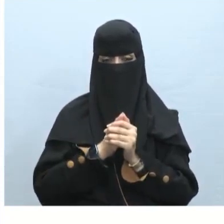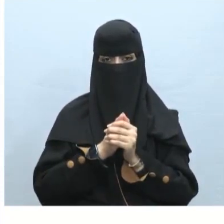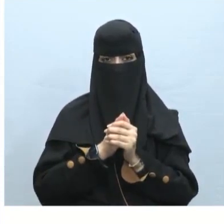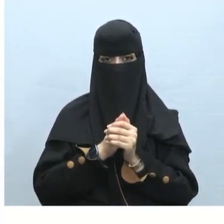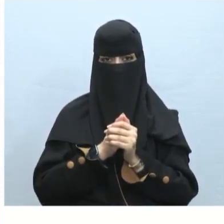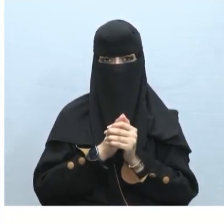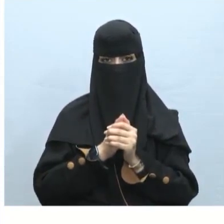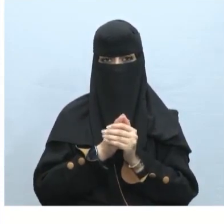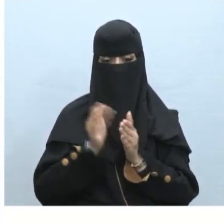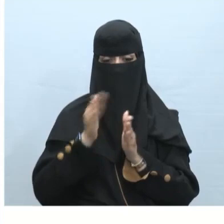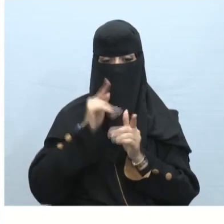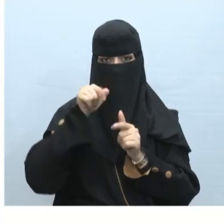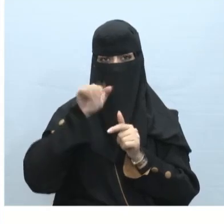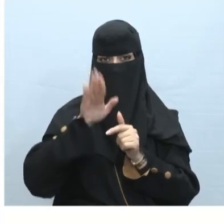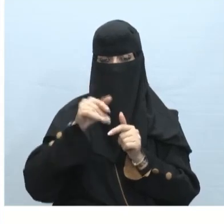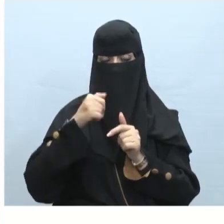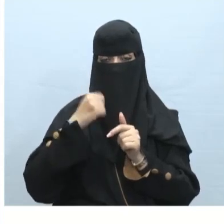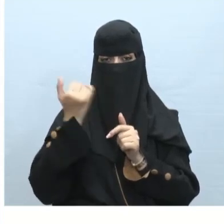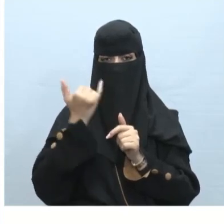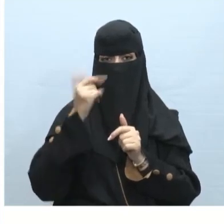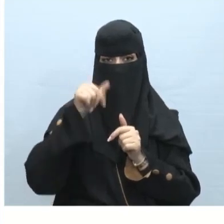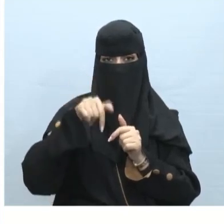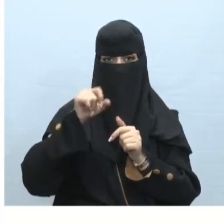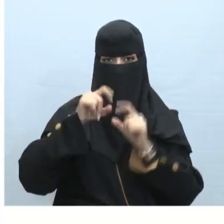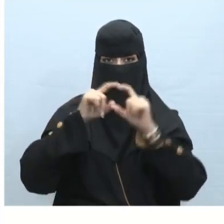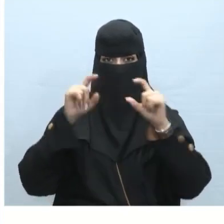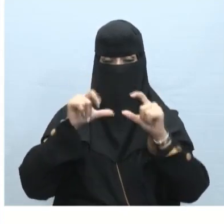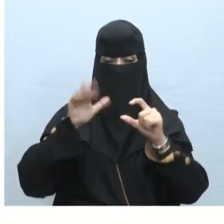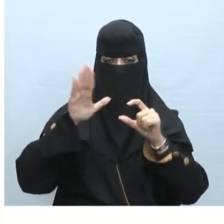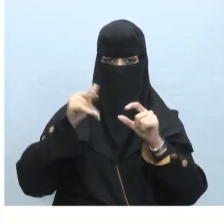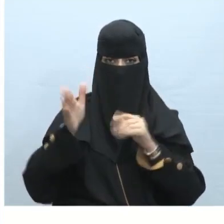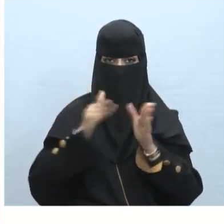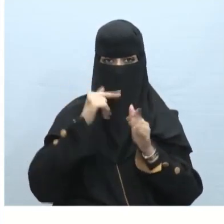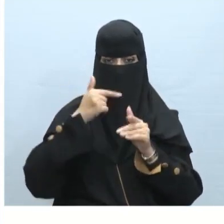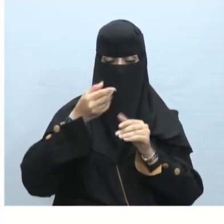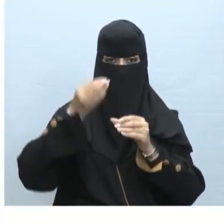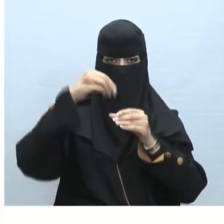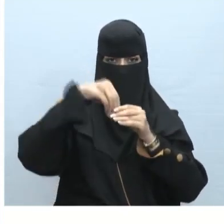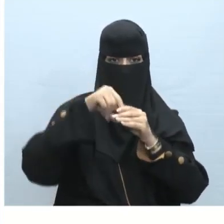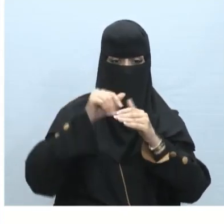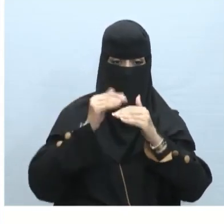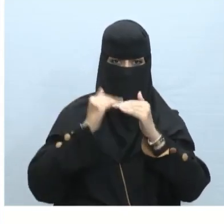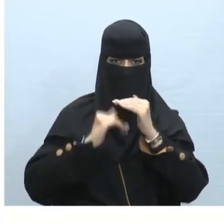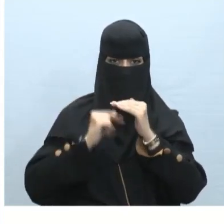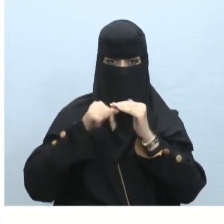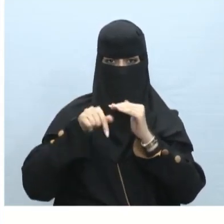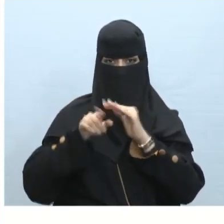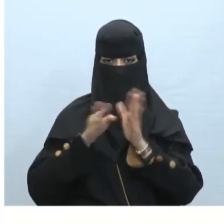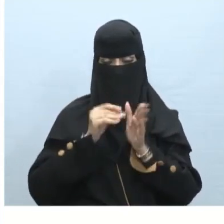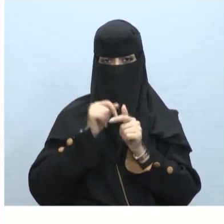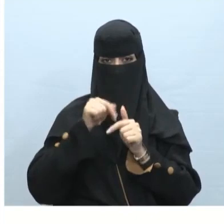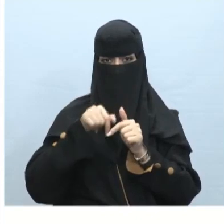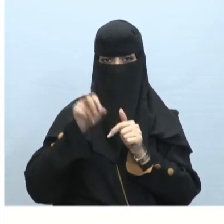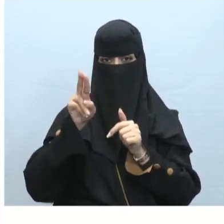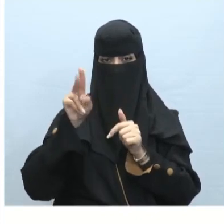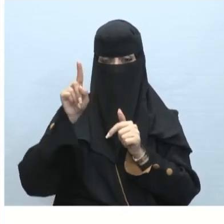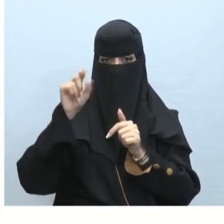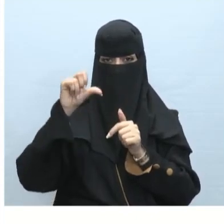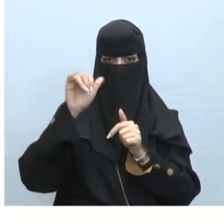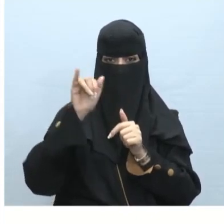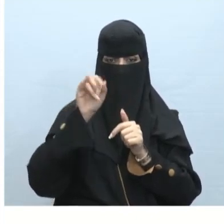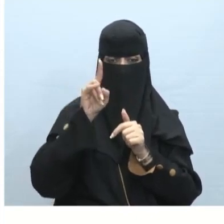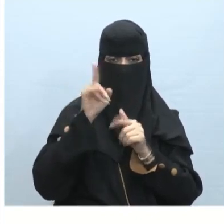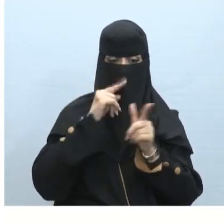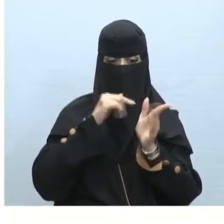اذا كانت هذه اهم الايقونات الموجوده داخل او تحت علامه تبويب تصميم